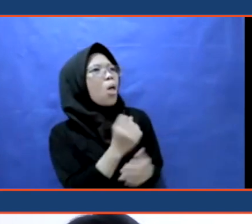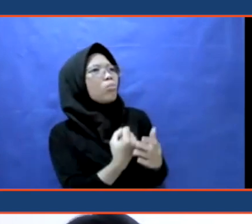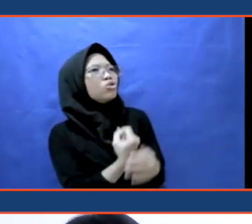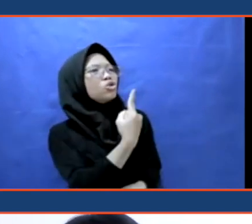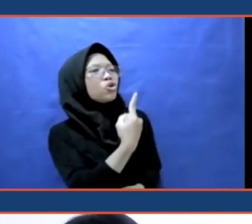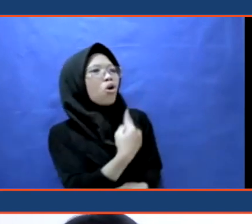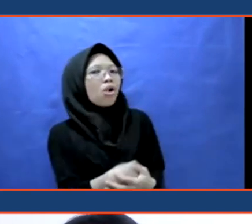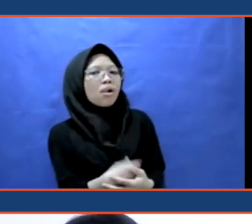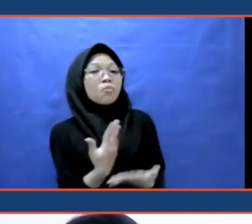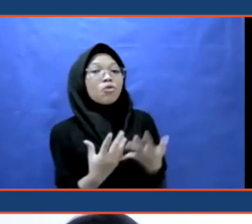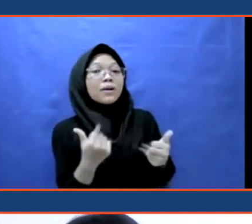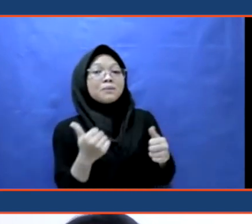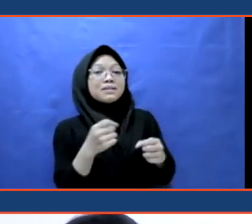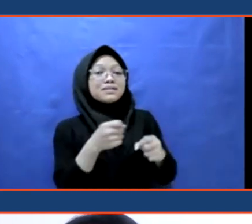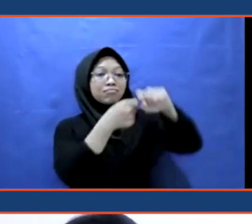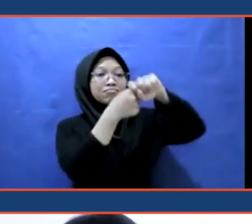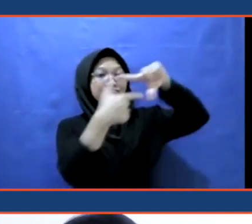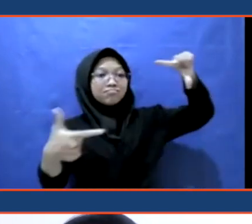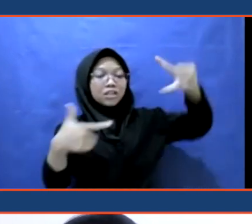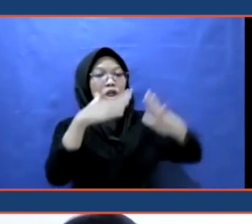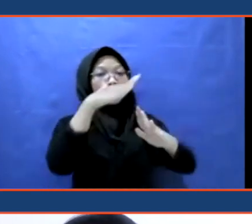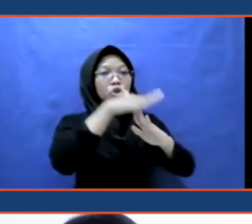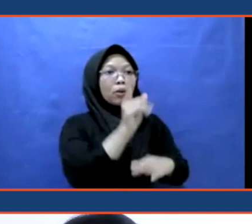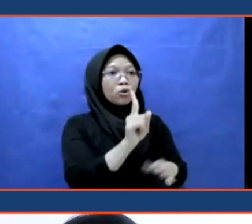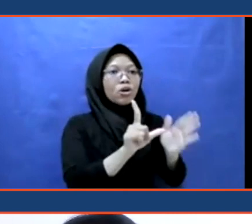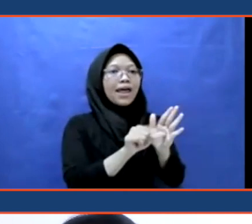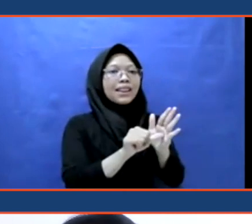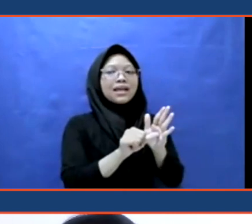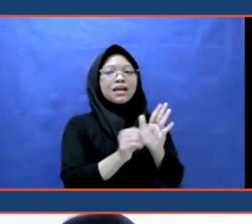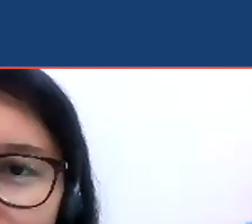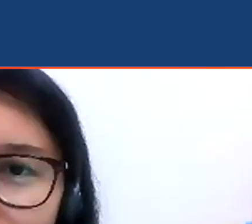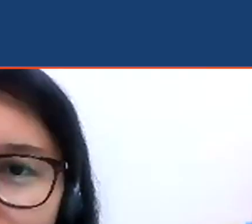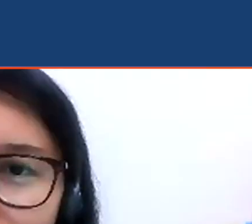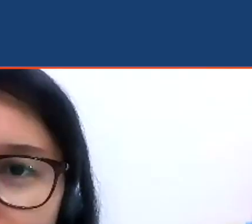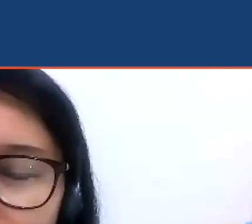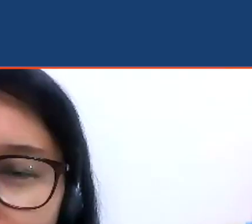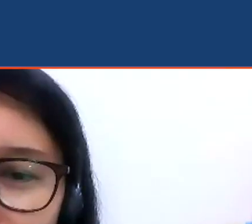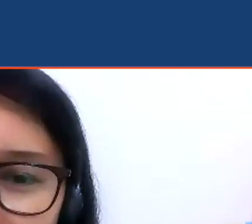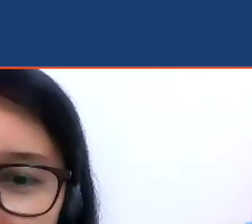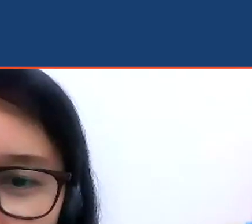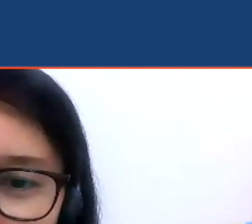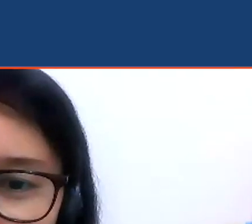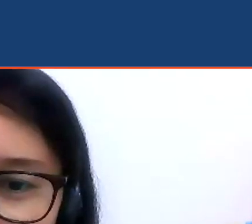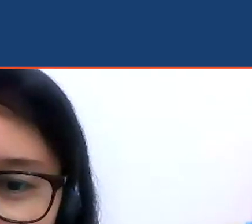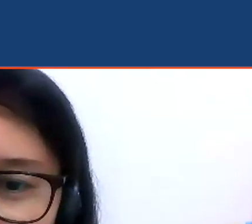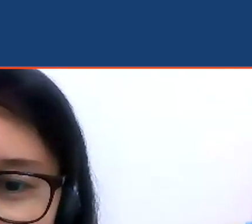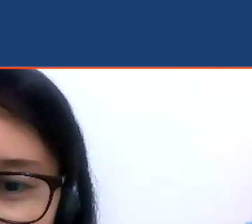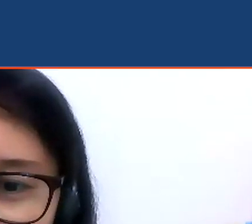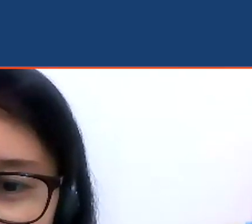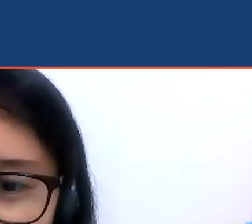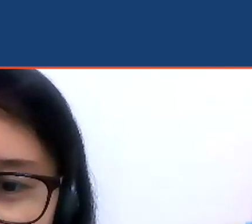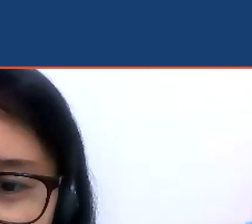bisa distop share seluler lagi dengan mencentang audio juga oke sebentar